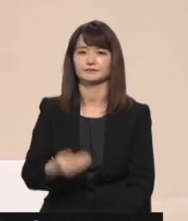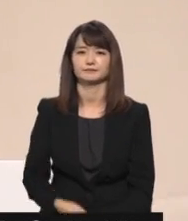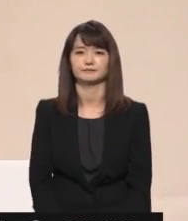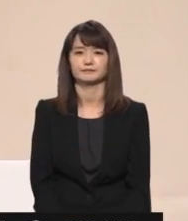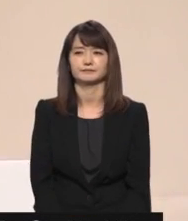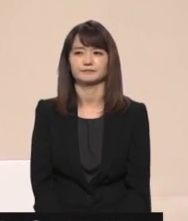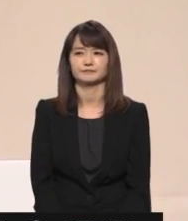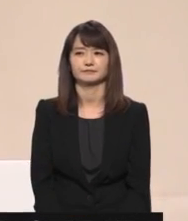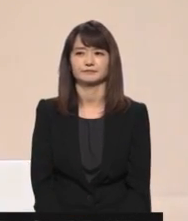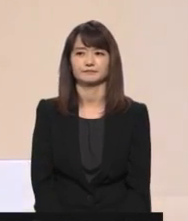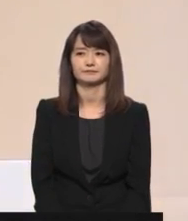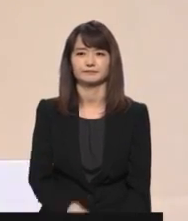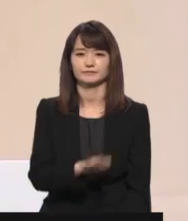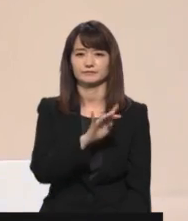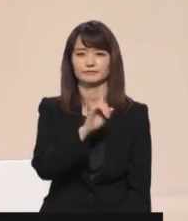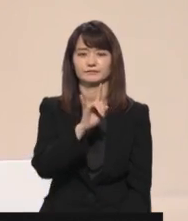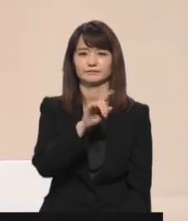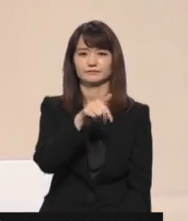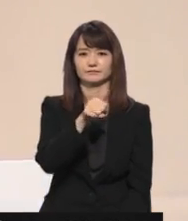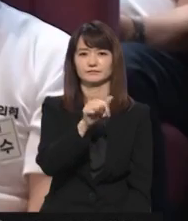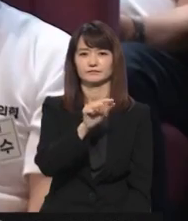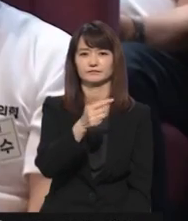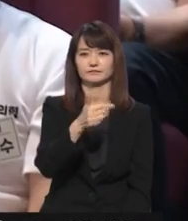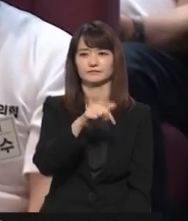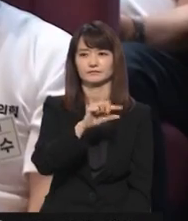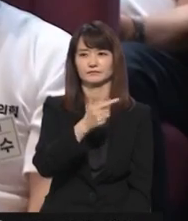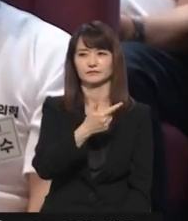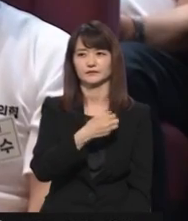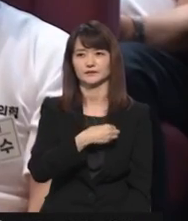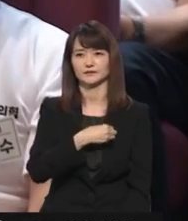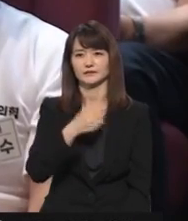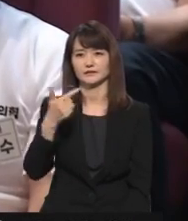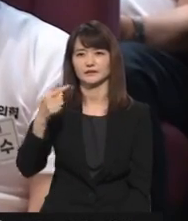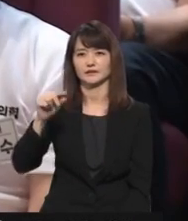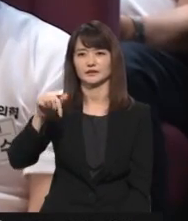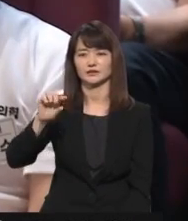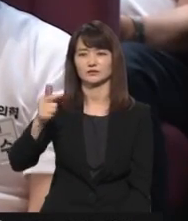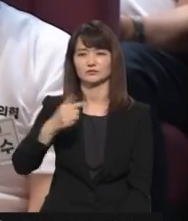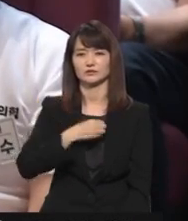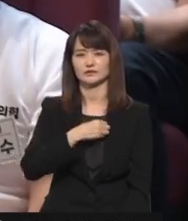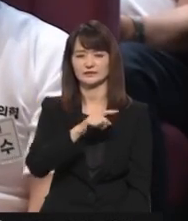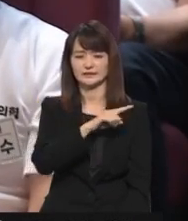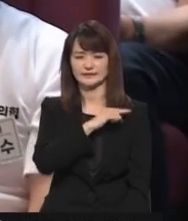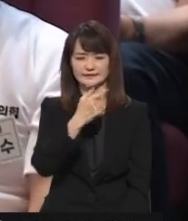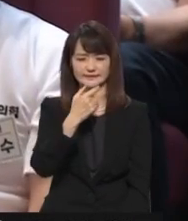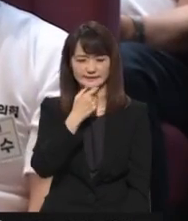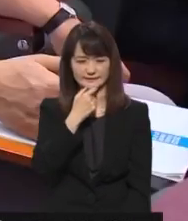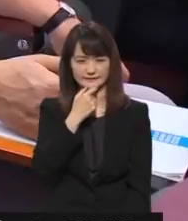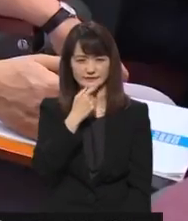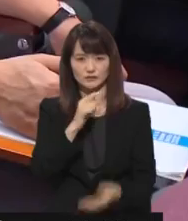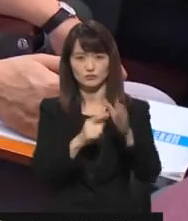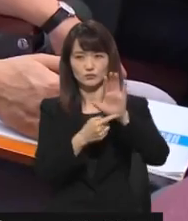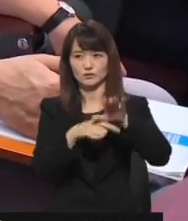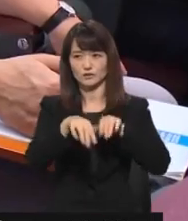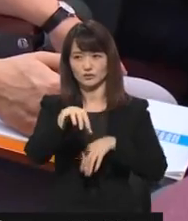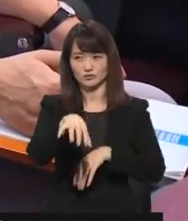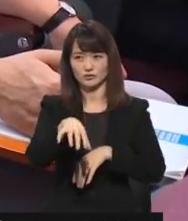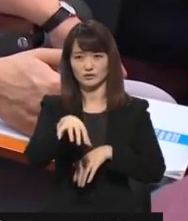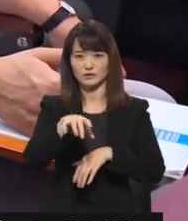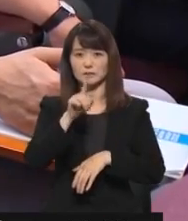일단 배현진 원다 경우 전원이 상당히 시럽 봤구요 아 아 꾸는 40 공개적인 장소에서 상당히 부적절한